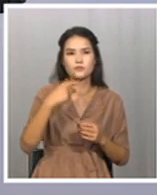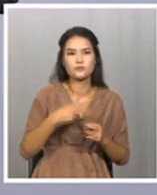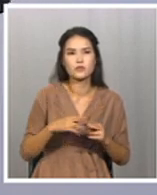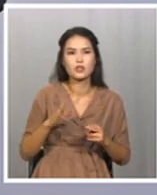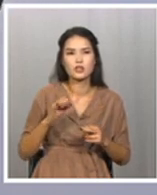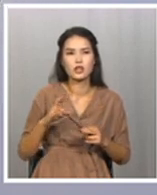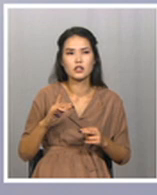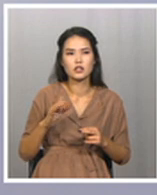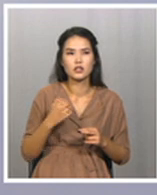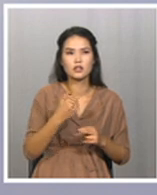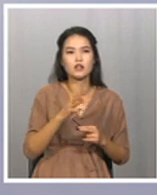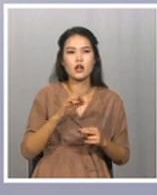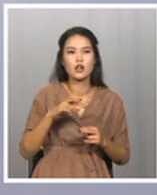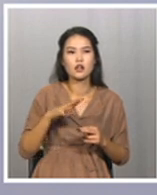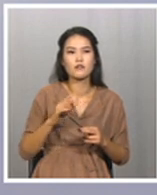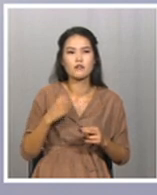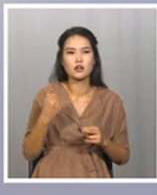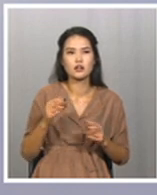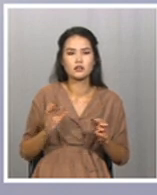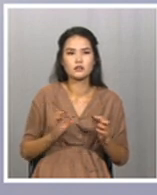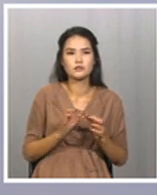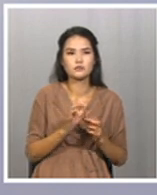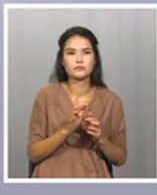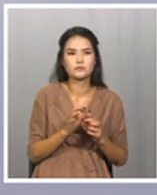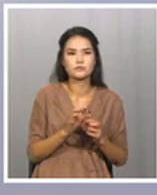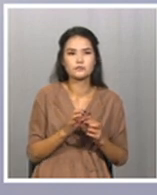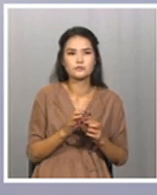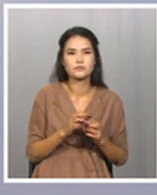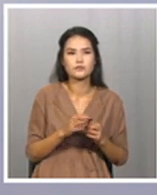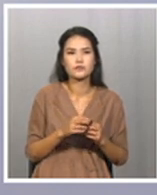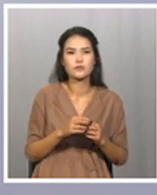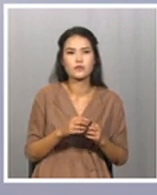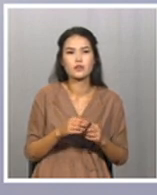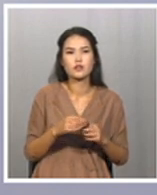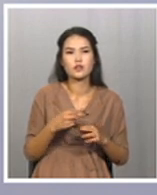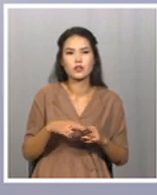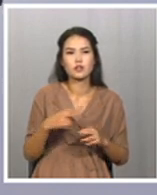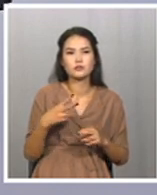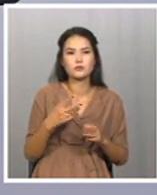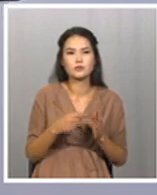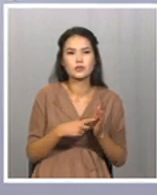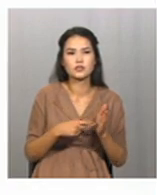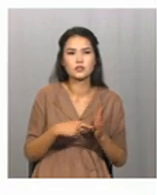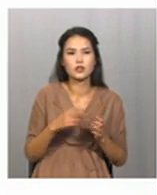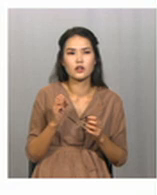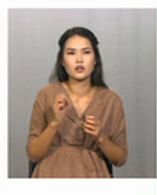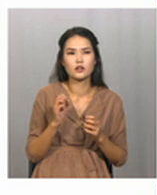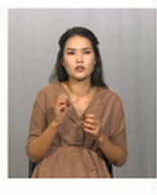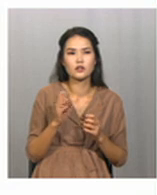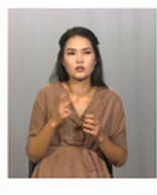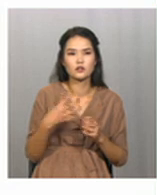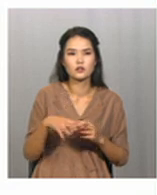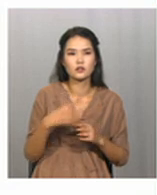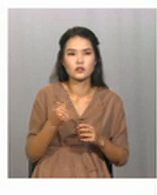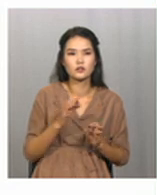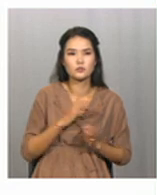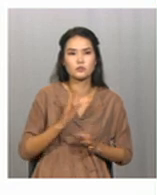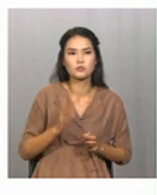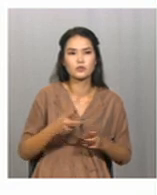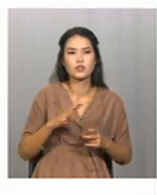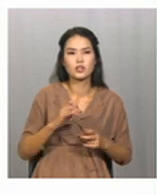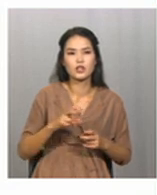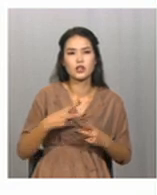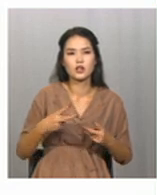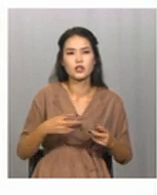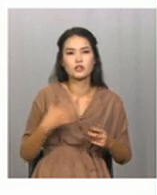Ал біз болсақ тангенс альфаның мәнін іздеп жатырмыз. Олай болса, мына санның түбірін алайық. Оң таңбамен аламыз, өйткені естеріңізге сала кетейін,